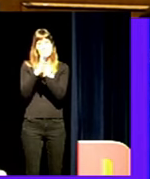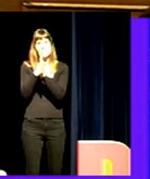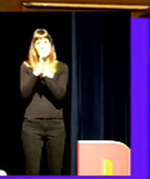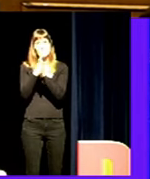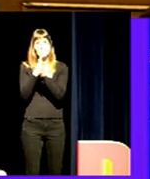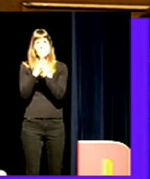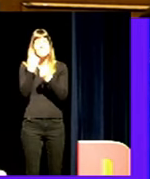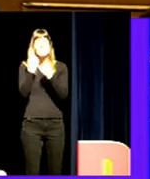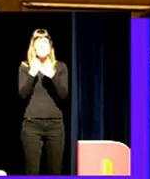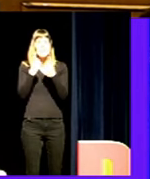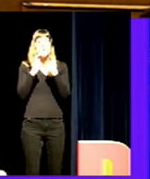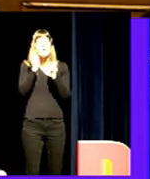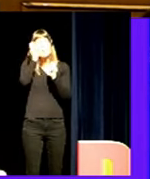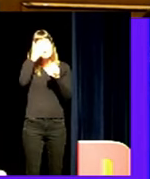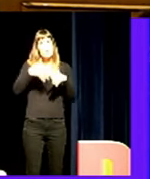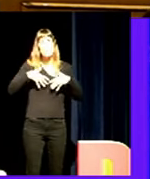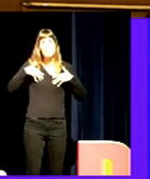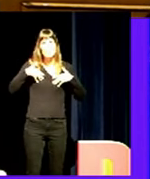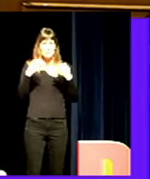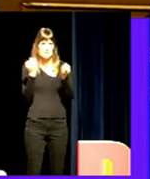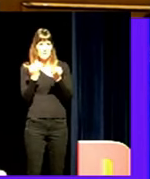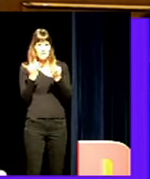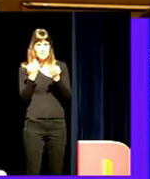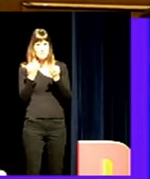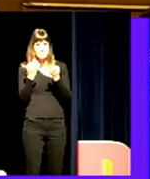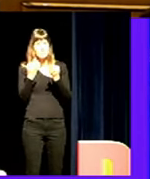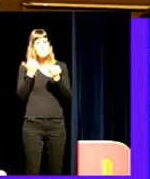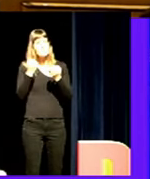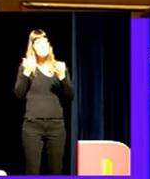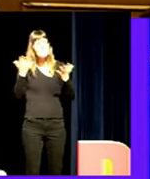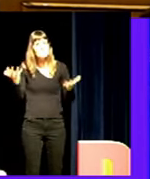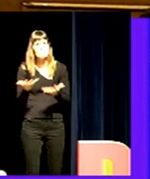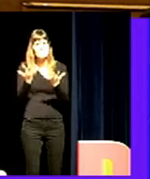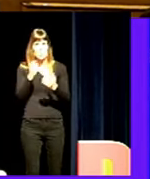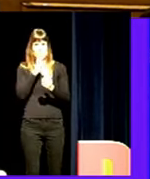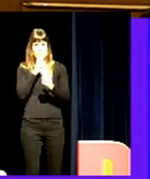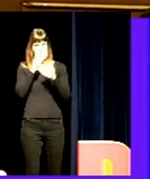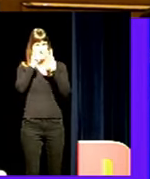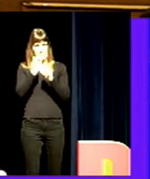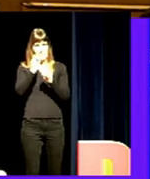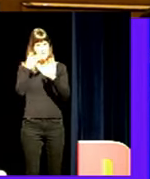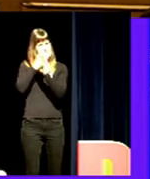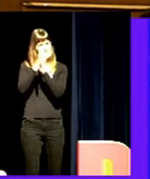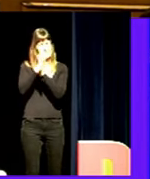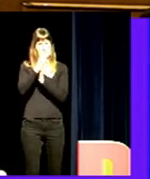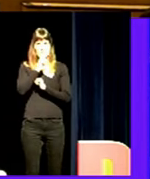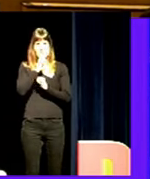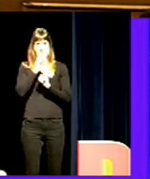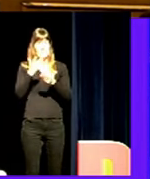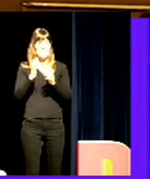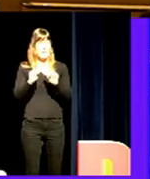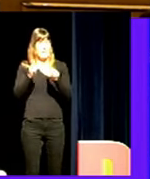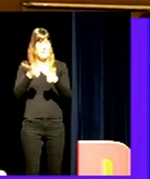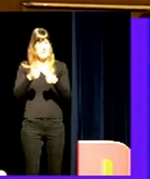zer diren emozioak, nola sustako, nola hori buruz hitz egin, uste dut, azeratik hasi